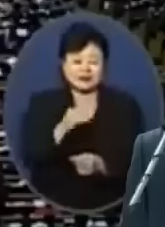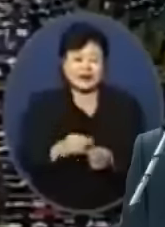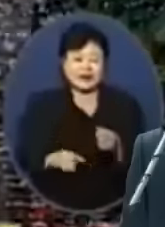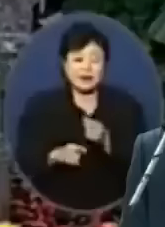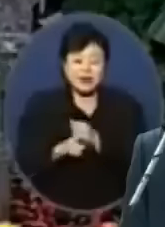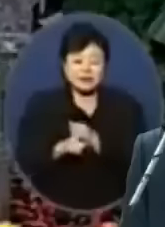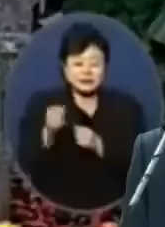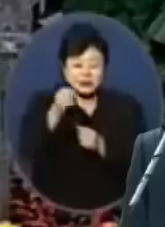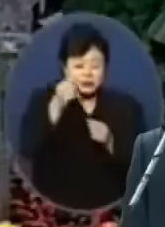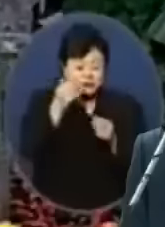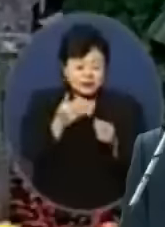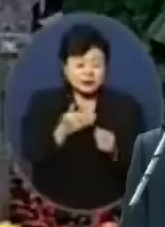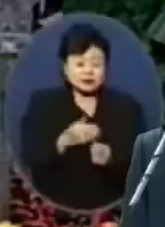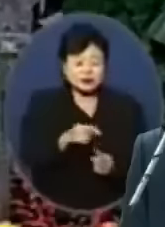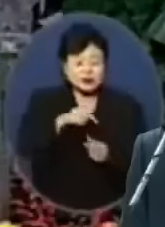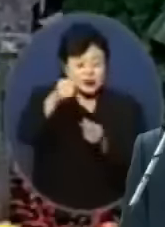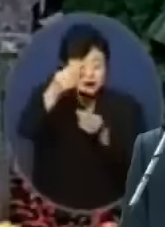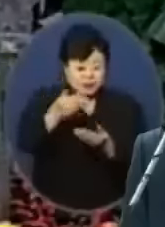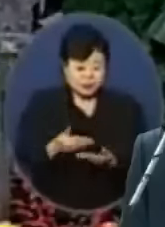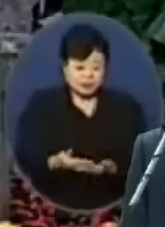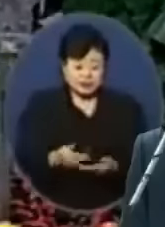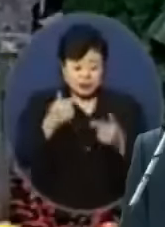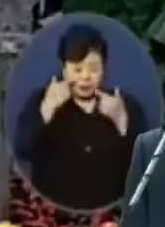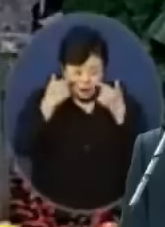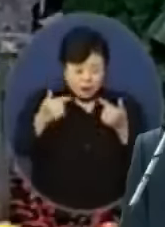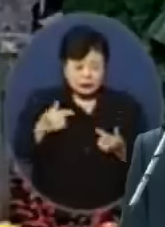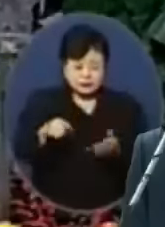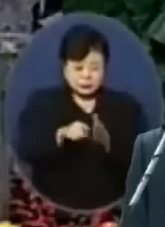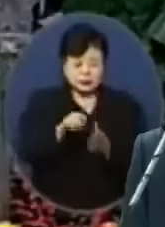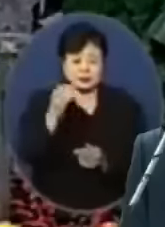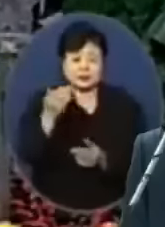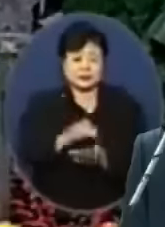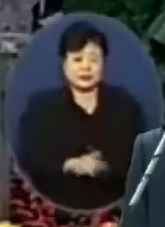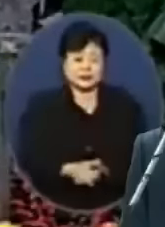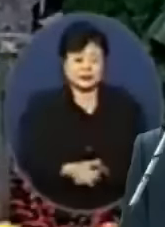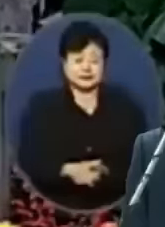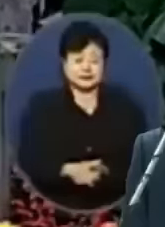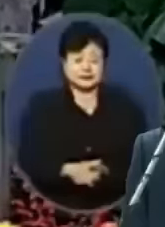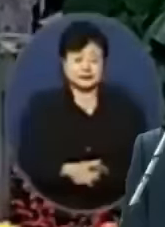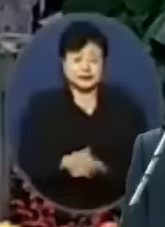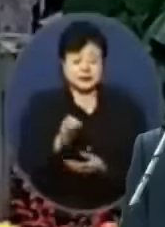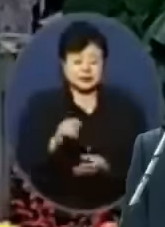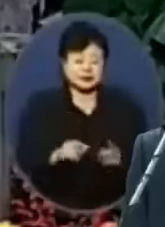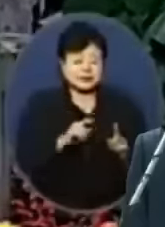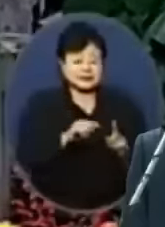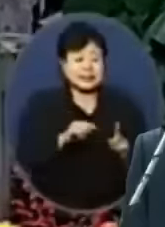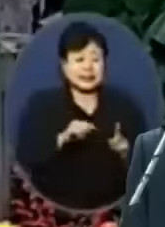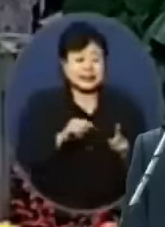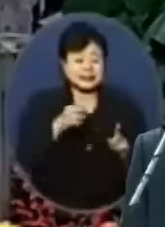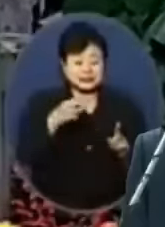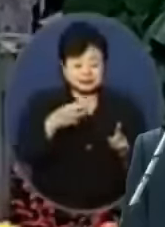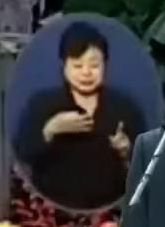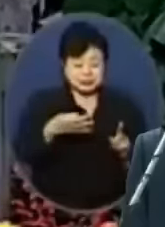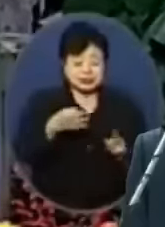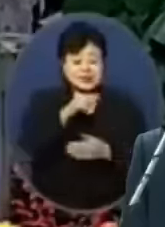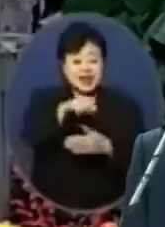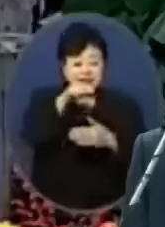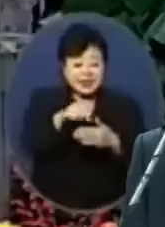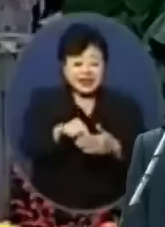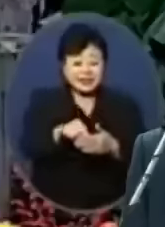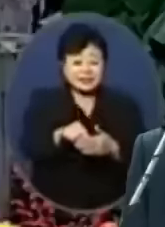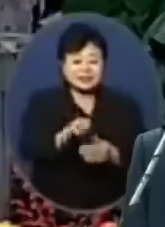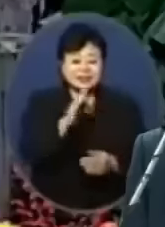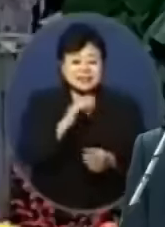왜냐하면 성령께서 우리 구원을 확정해 주셨기 때문인 것입니다. 에베소서 1장 13절에 그 안에서